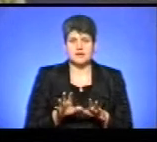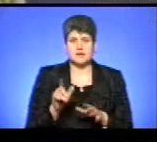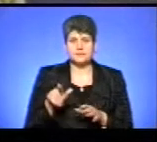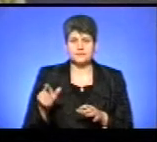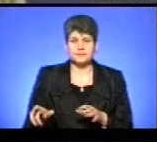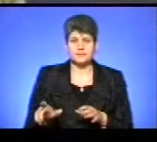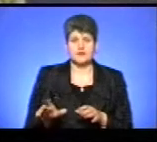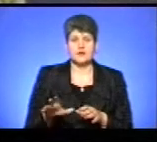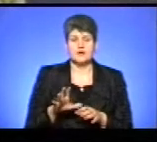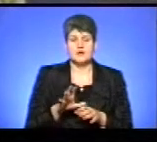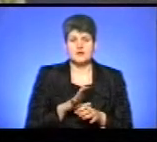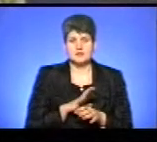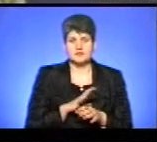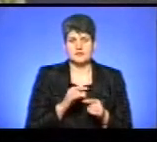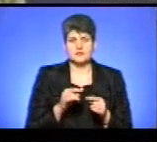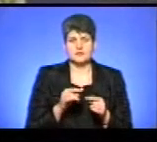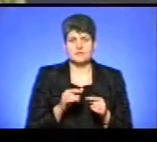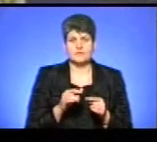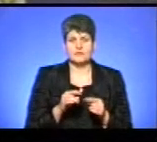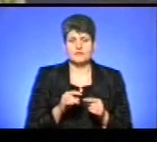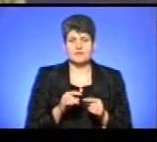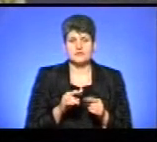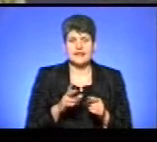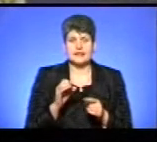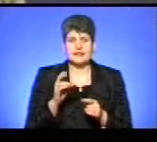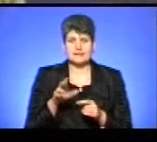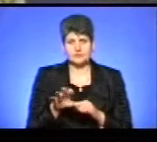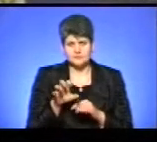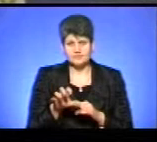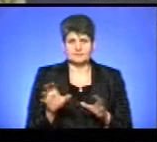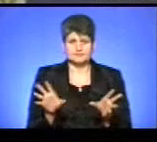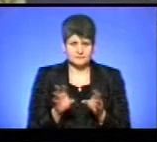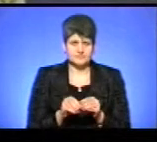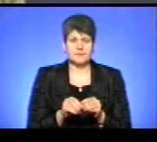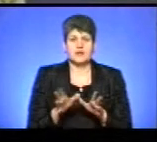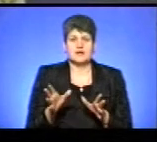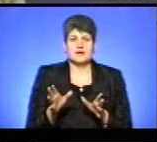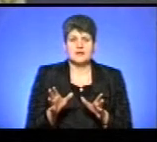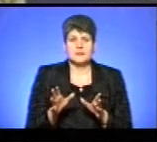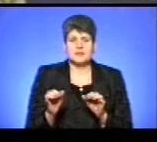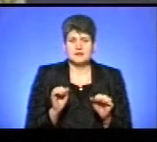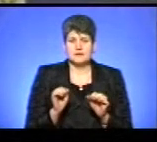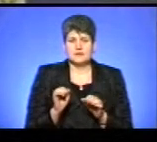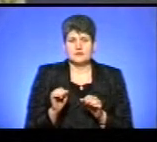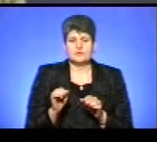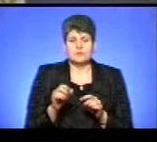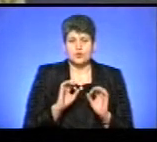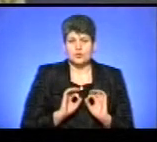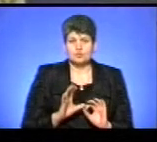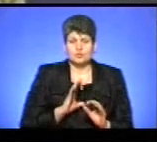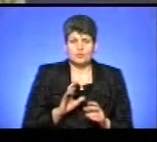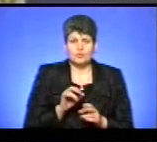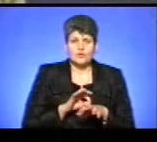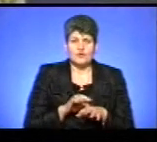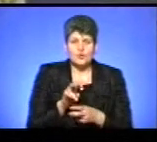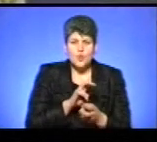Рожку протидії та вів людьми стратегічних розслідувань кінологічного центру під процесуальним керівництвом прокуратури Тернопільської області проведено ряд обшуків за